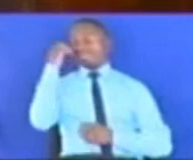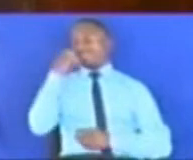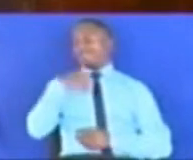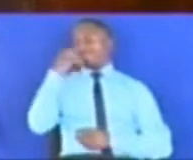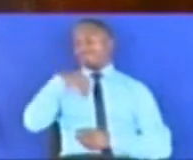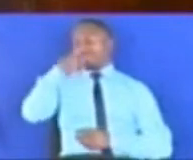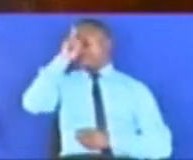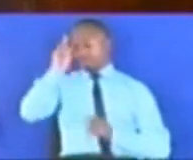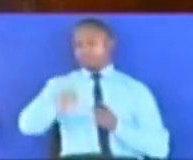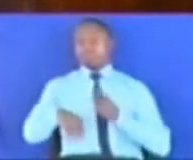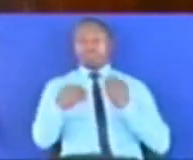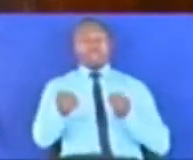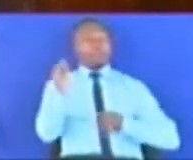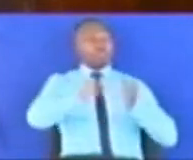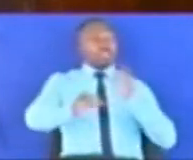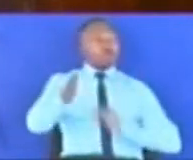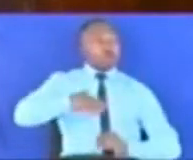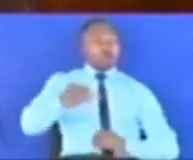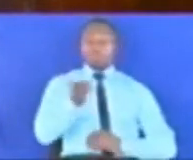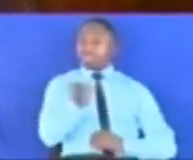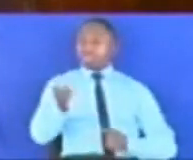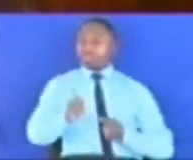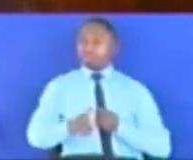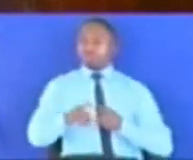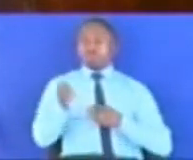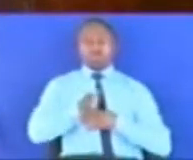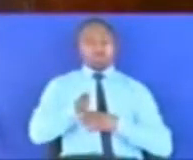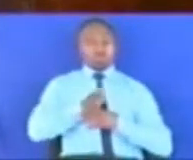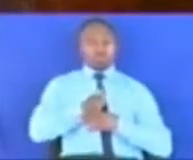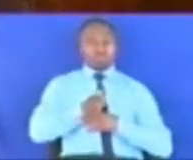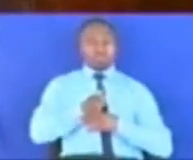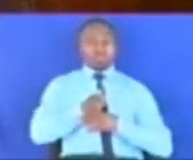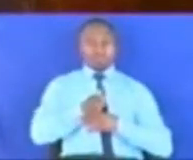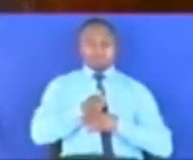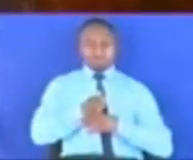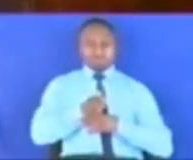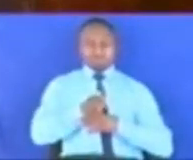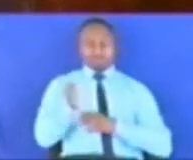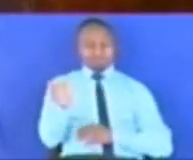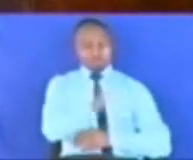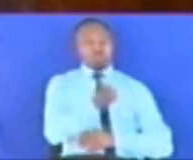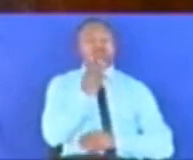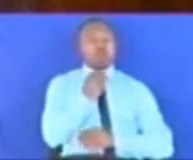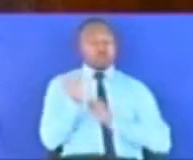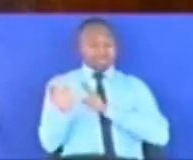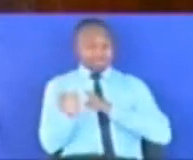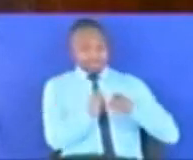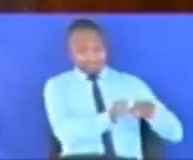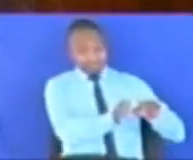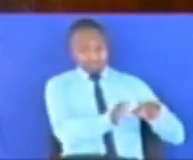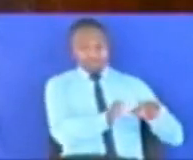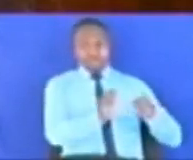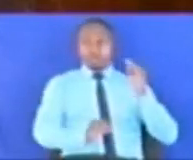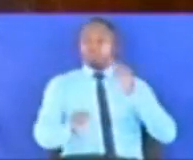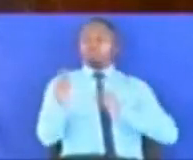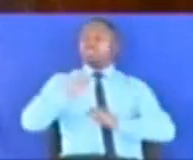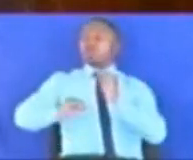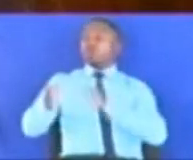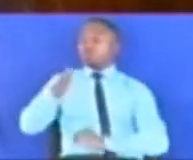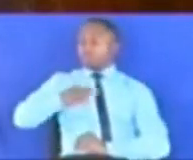mchango wangu mwingine uko kufuatia lile swala, natoka sasa hapo kwa wanaume. Mchango wangu mwingine